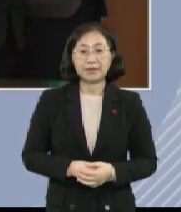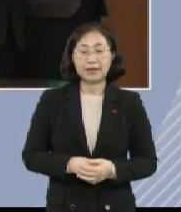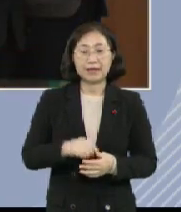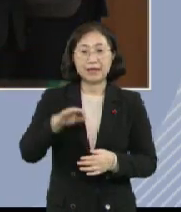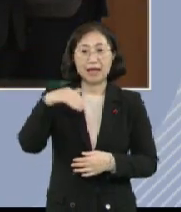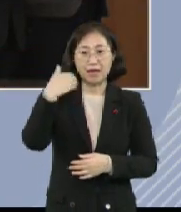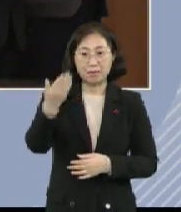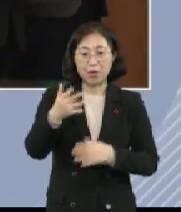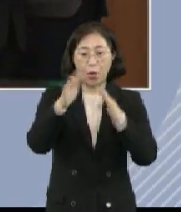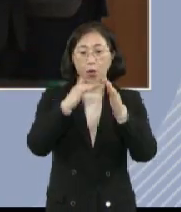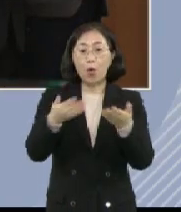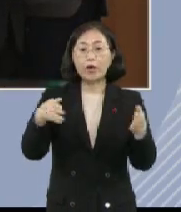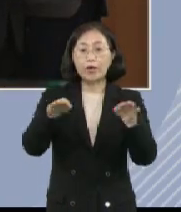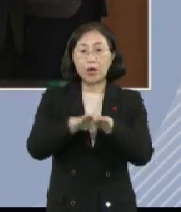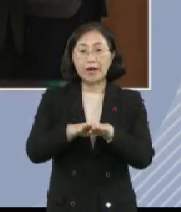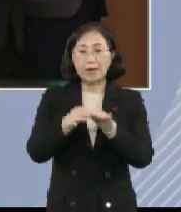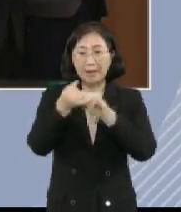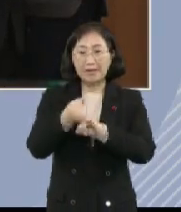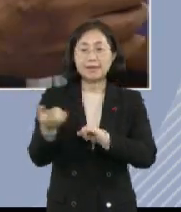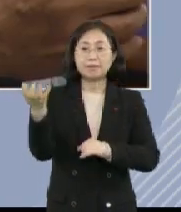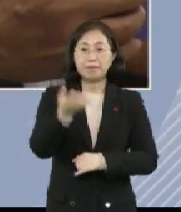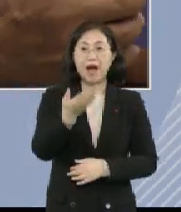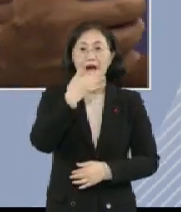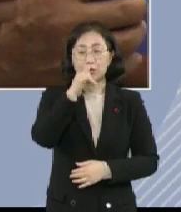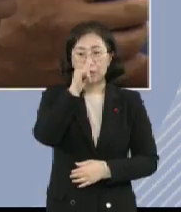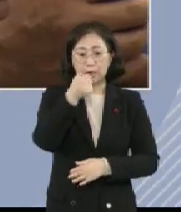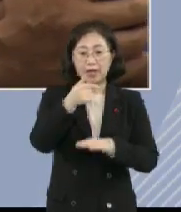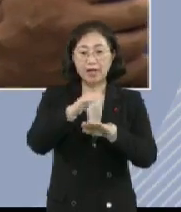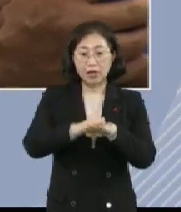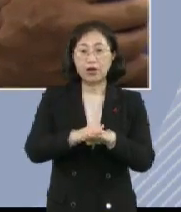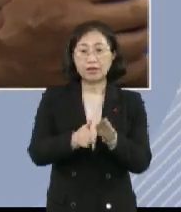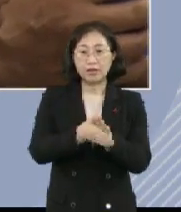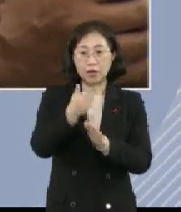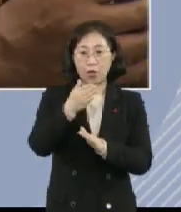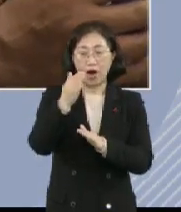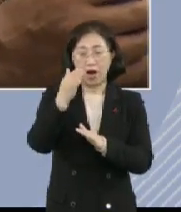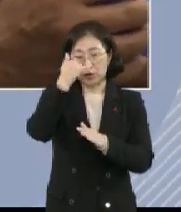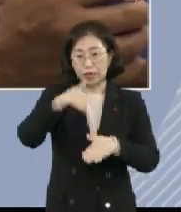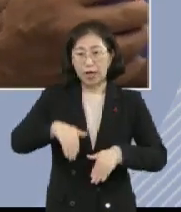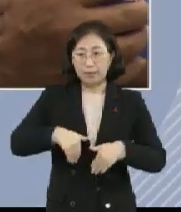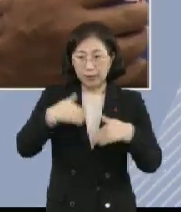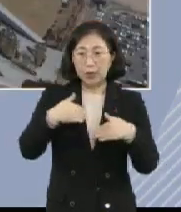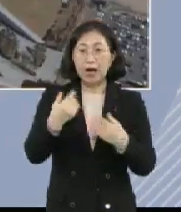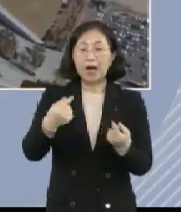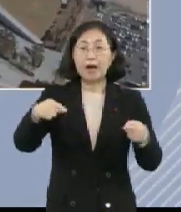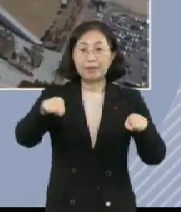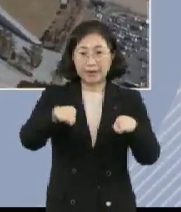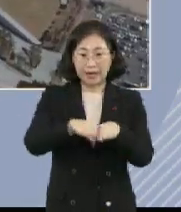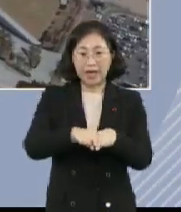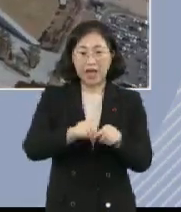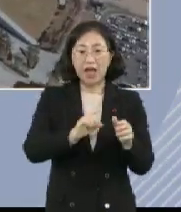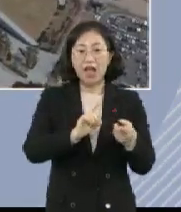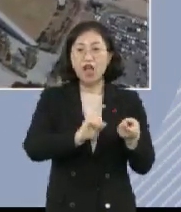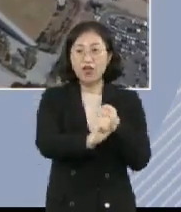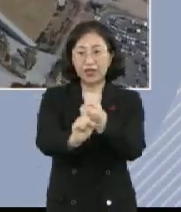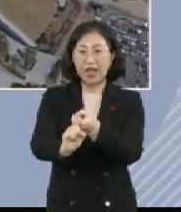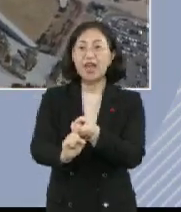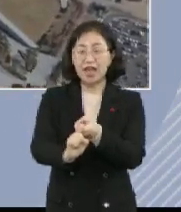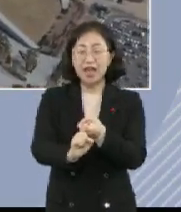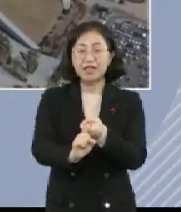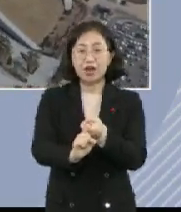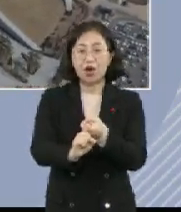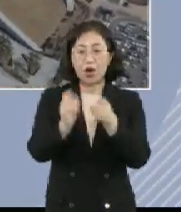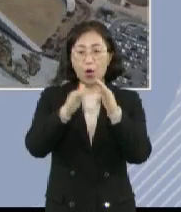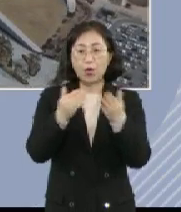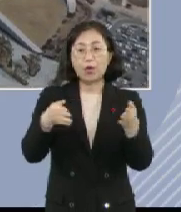반드시 공공기관 이전이 될 수 있도록 우리 충청남도와 대전시와 함께 또 비수도권 시와 도와 함께 연대해서 공공기관